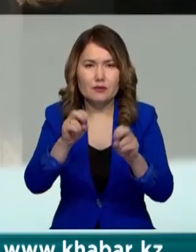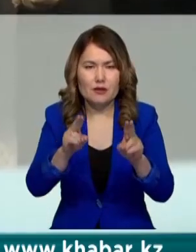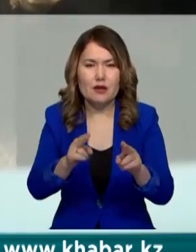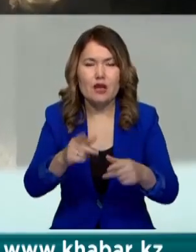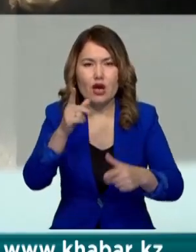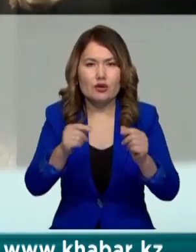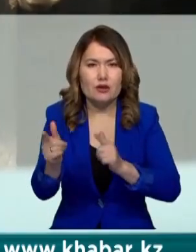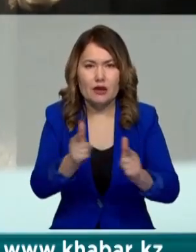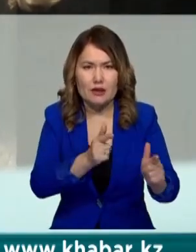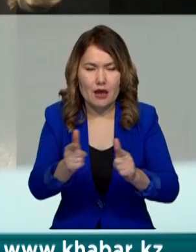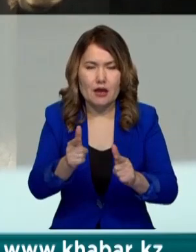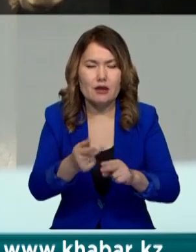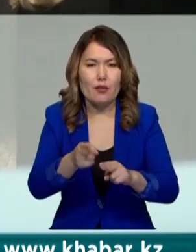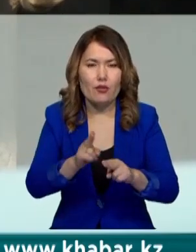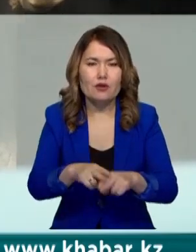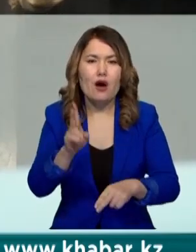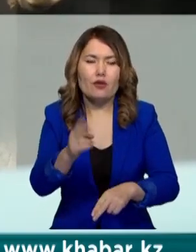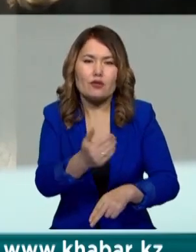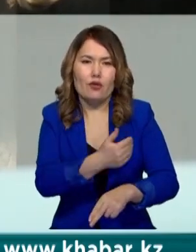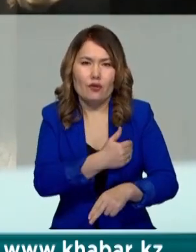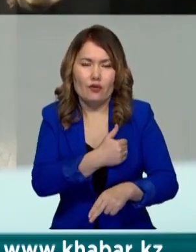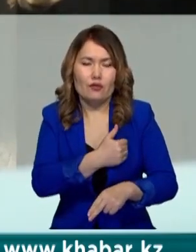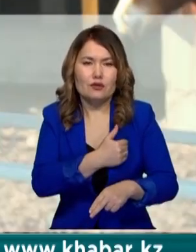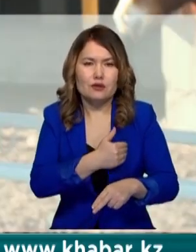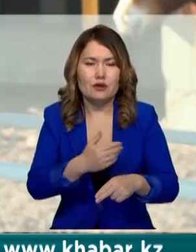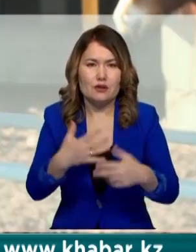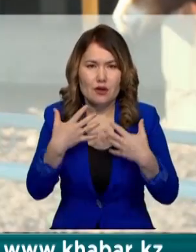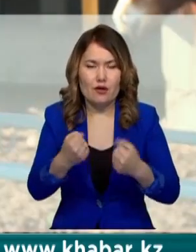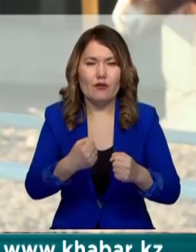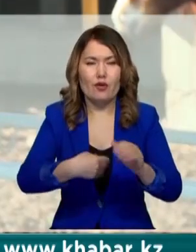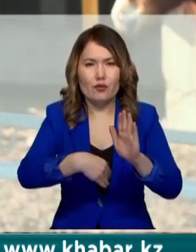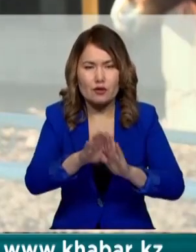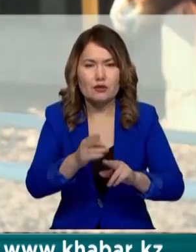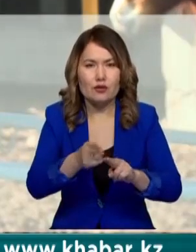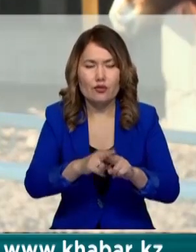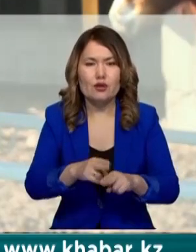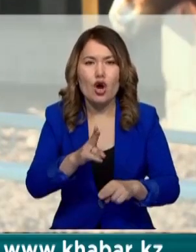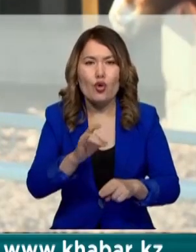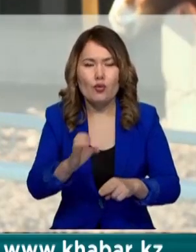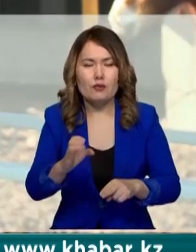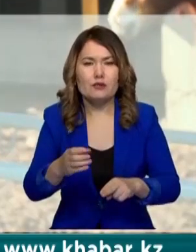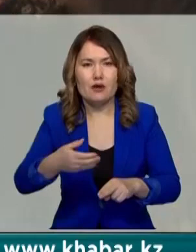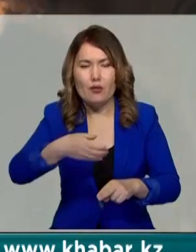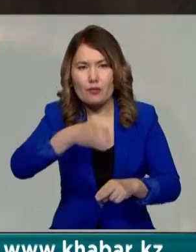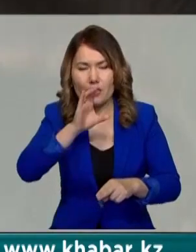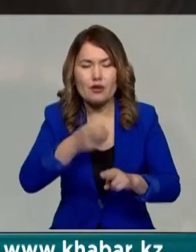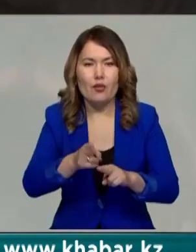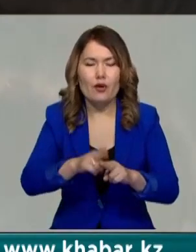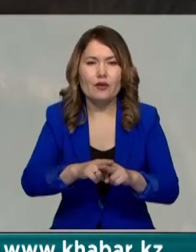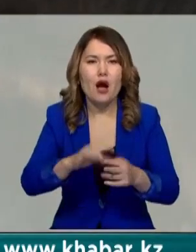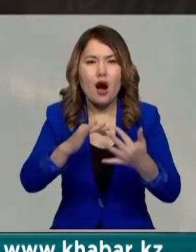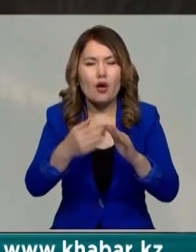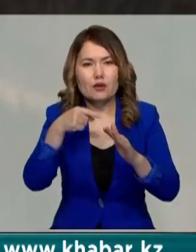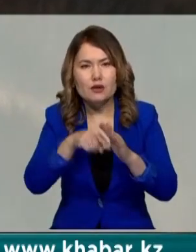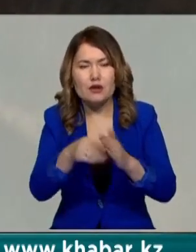береміз. Денсаулығын ойлайтын, жанын ойлайтын адамның өзі қымыз қымыран ішеді. Құда қаласа, енді малдың басын көбейтсек, енді мынау біздің ауылдың ішінде болып